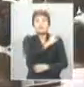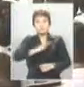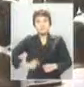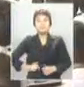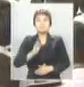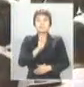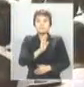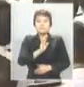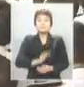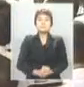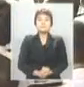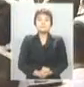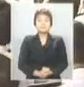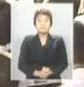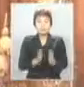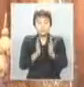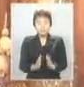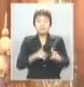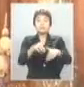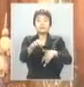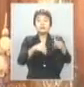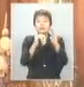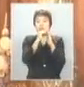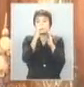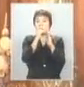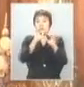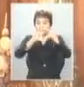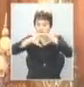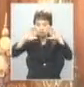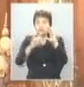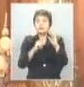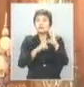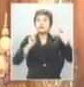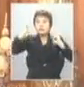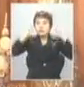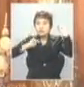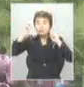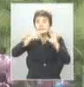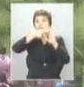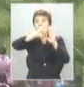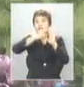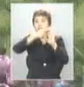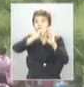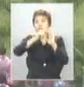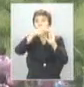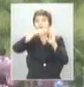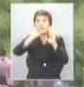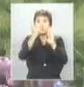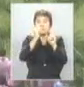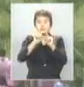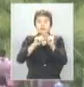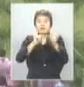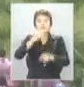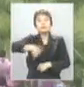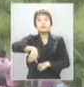เช่นเดียวกับข้าราชการและประชาชนทุกหมู่เหล่าในภาคเหนือทั้งในจังหวัดนครสวรรค์พิจิตรพะเยาและพิษณุโลกต่างก็พร้อมใจ